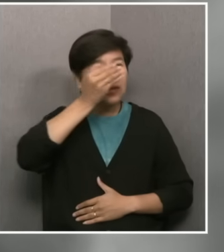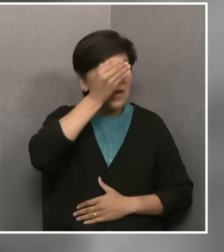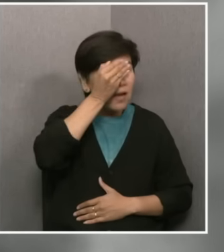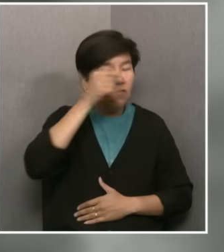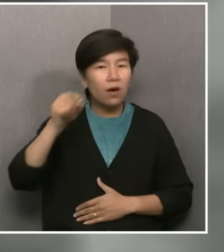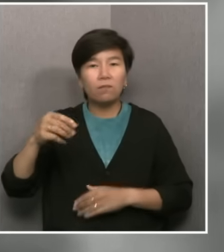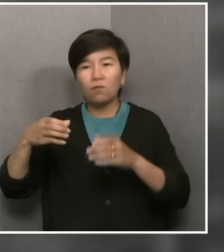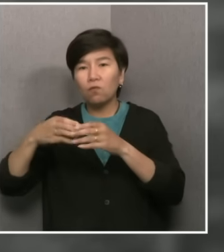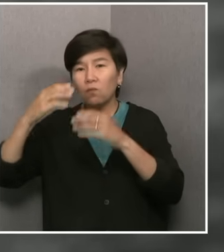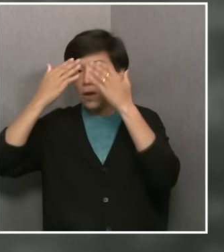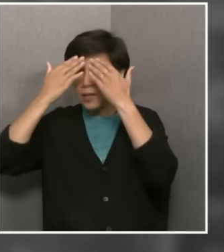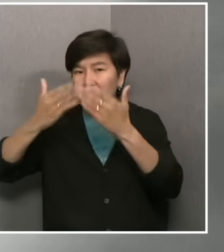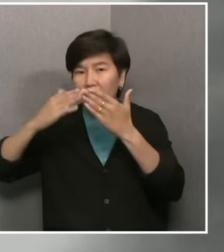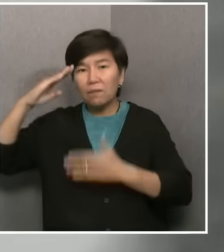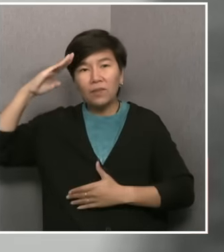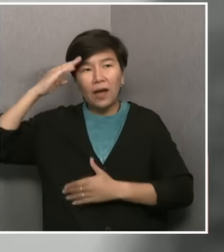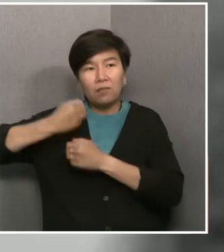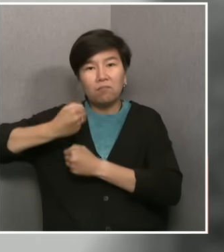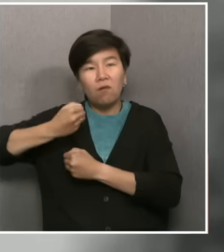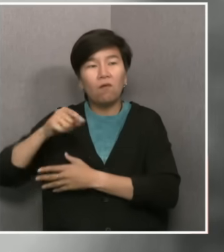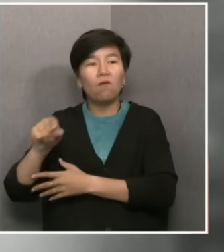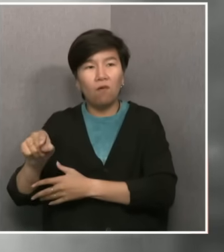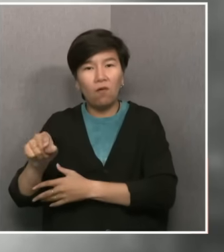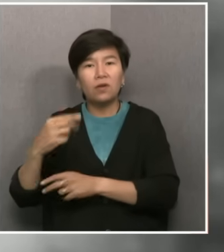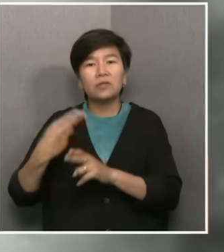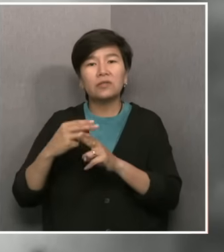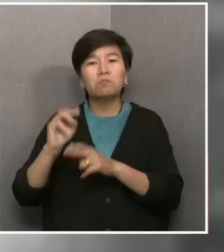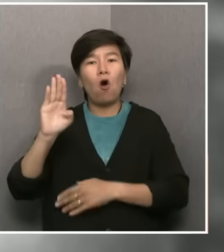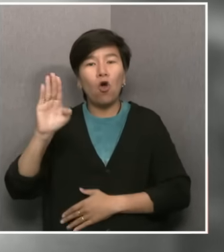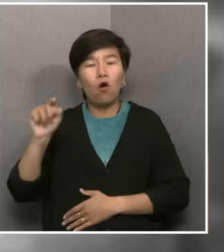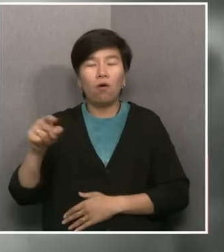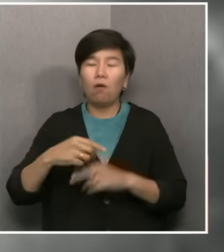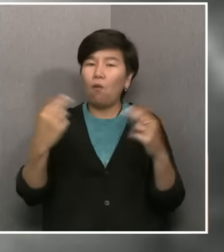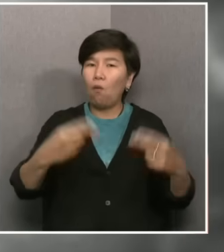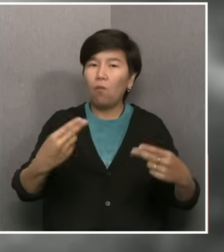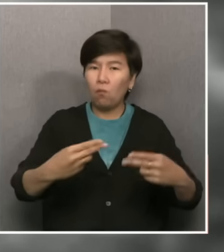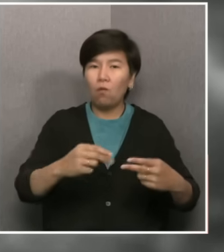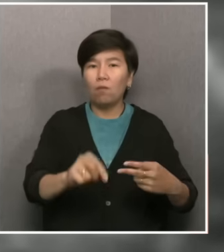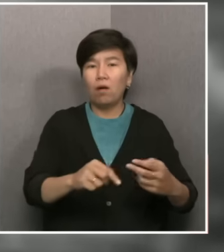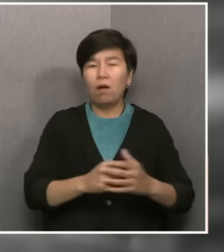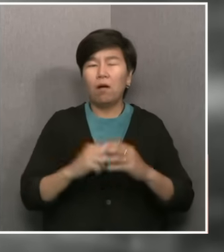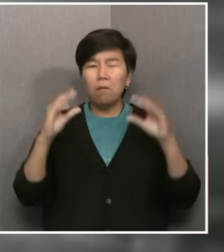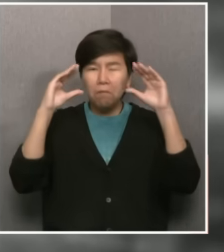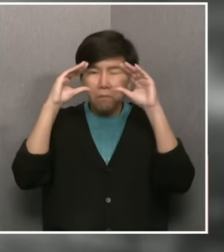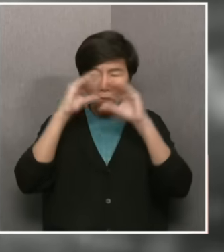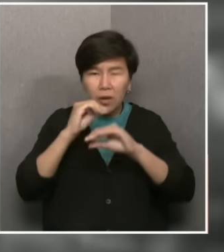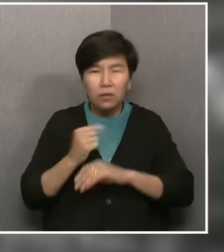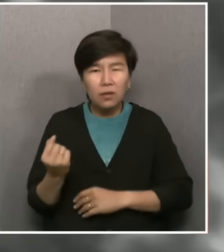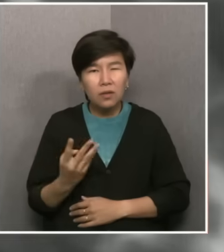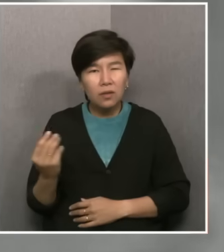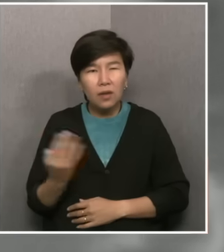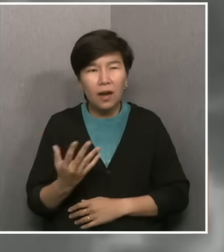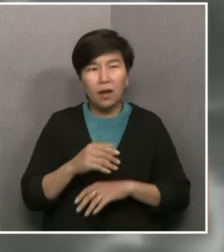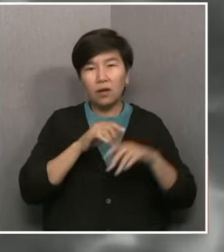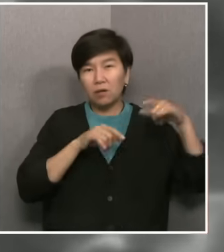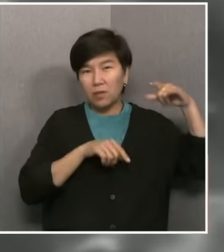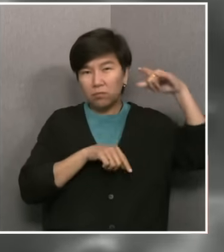อาวุธฮิซบอลเลาะห์ยังคงเกิดขึ้นอย่างต่อเนื่องโดยล่าสุดค่ะช่วงเช้ามืดที่ผ่านมาเครื่องบินรบอิสราเอล